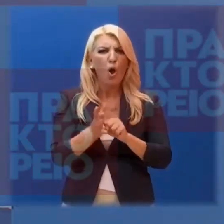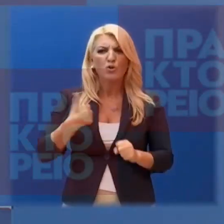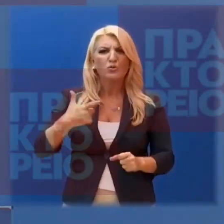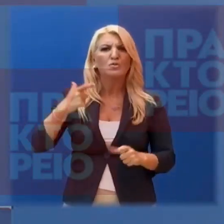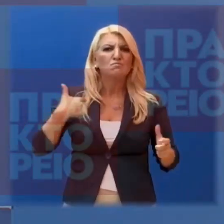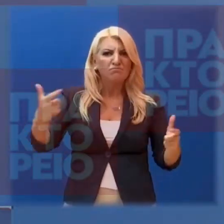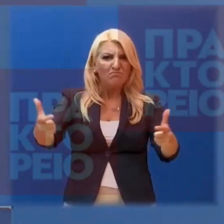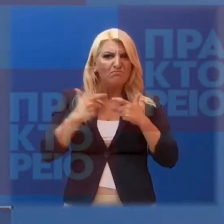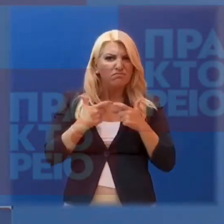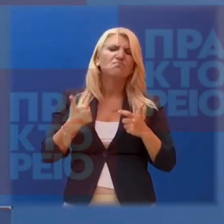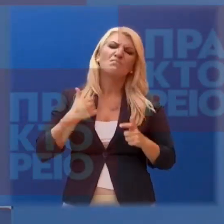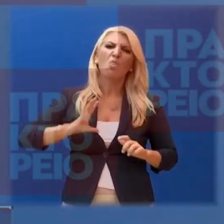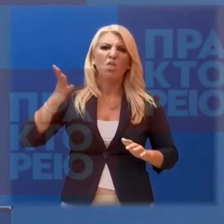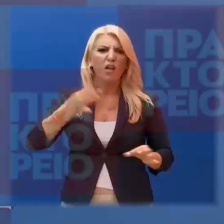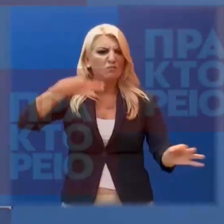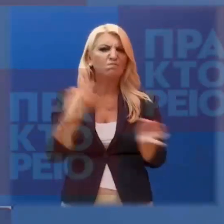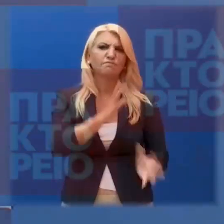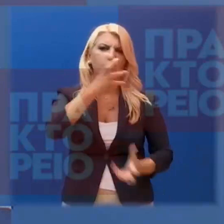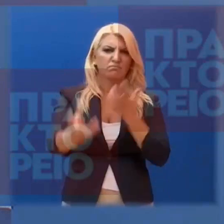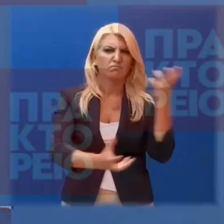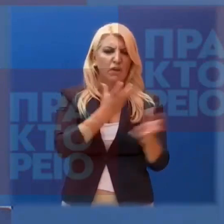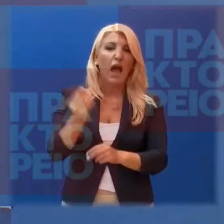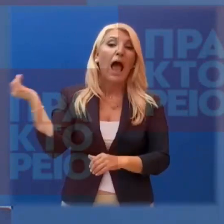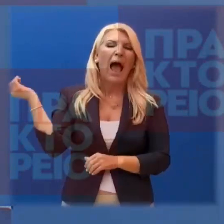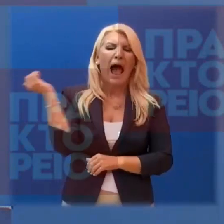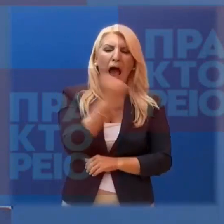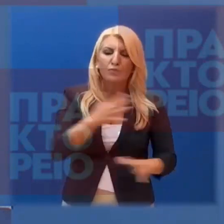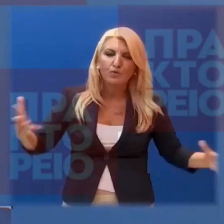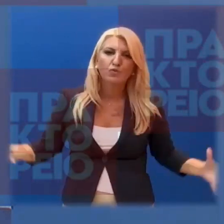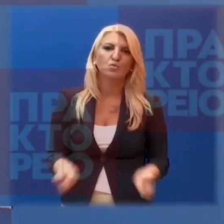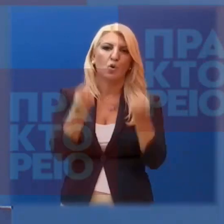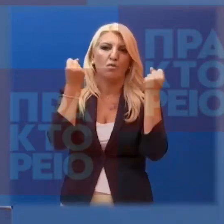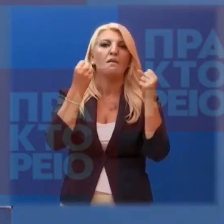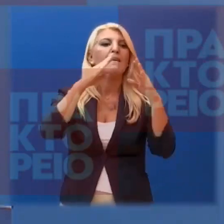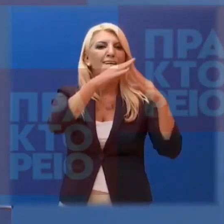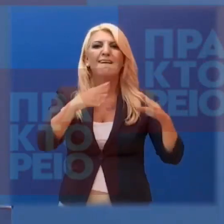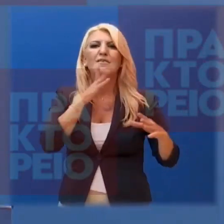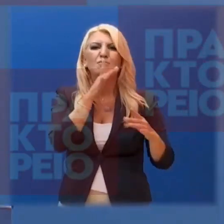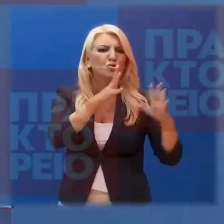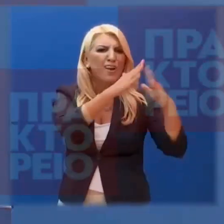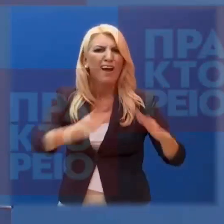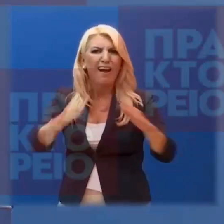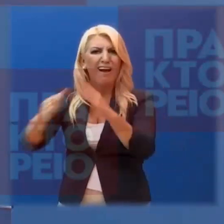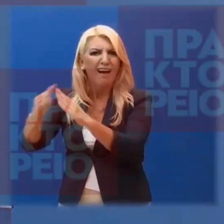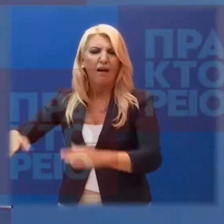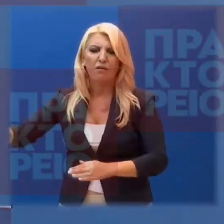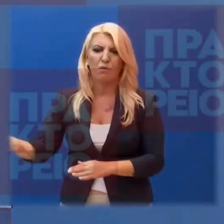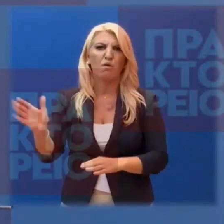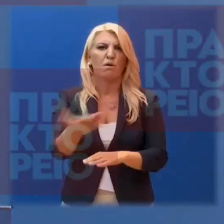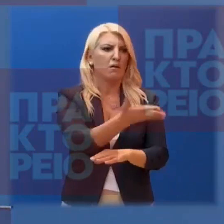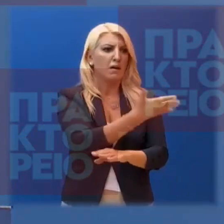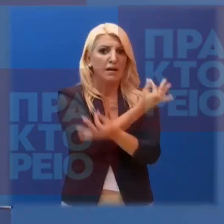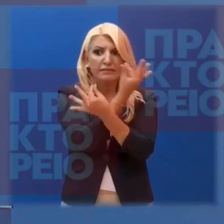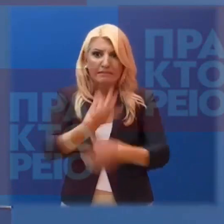είχε μερικώς εκενωθεί χάρη σε υπεράνθρωπες προσπάθειες, χωρίς να υπάρξουν τραυματισμοί και θύματα. Τα